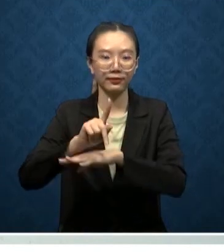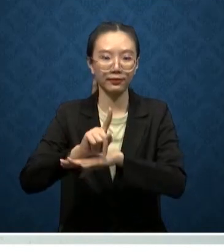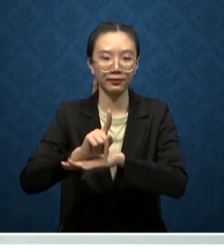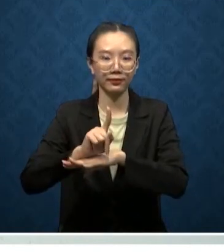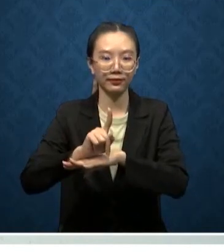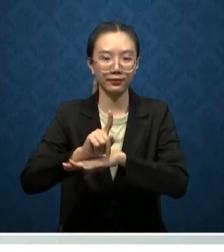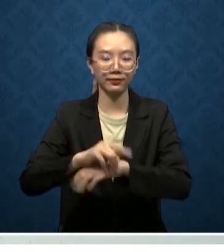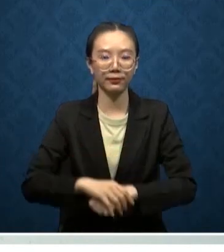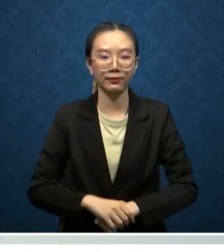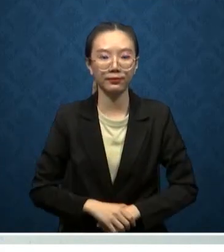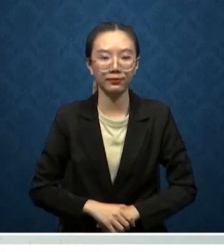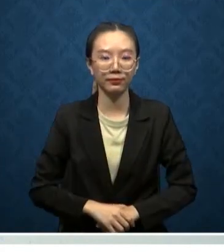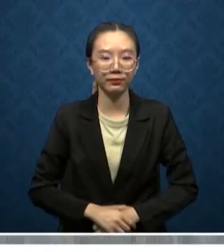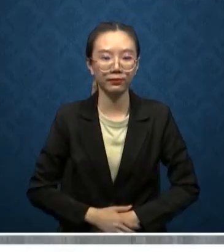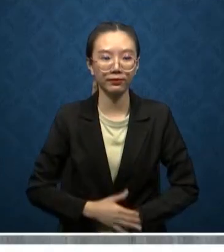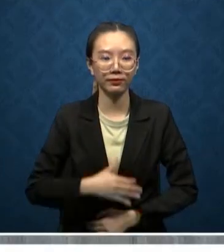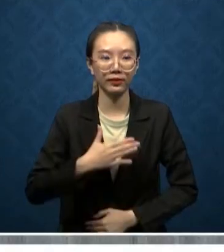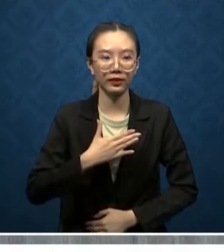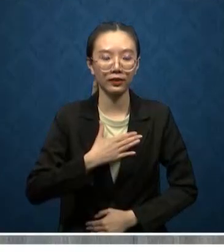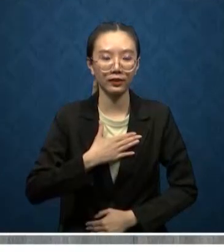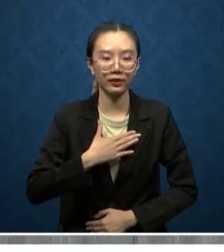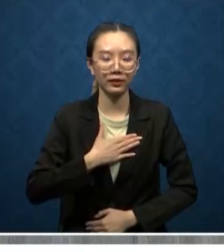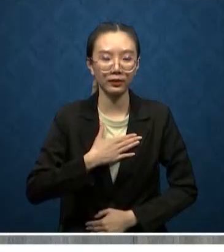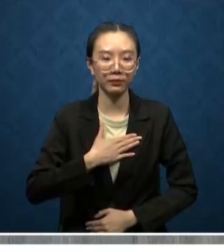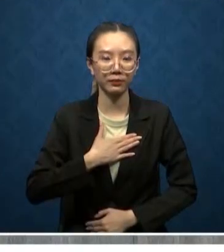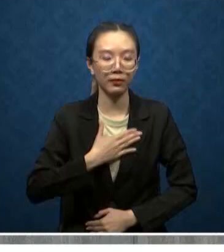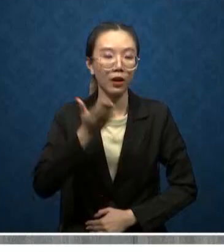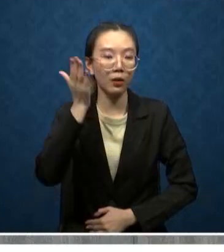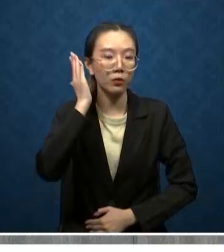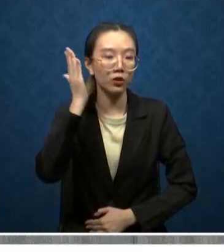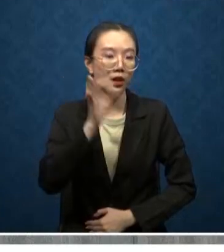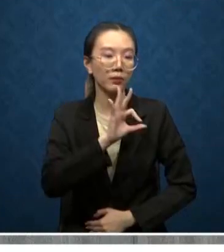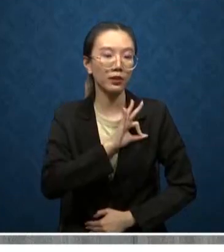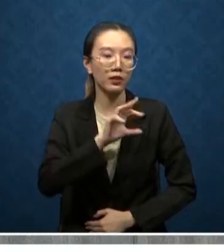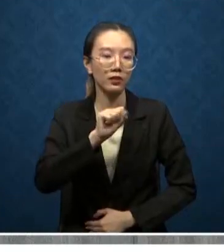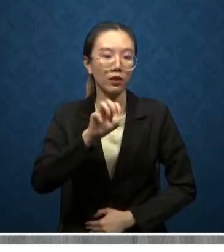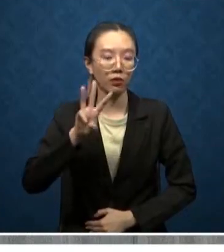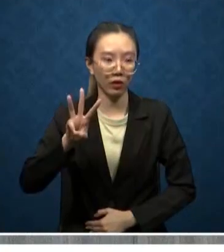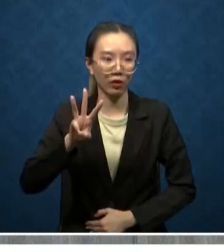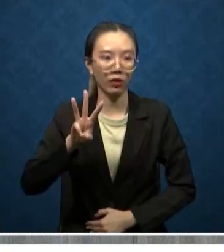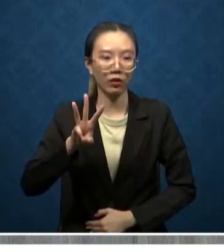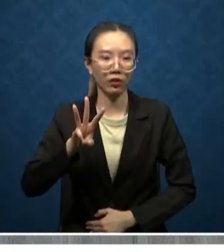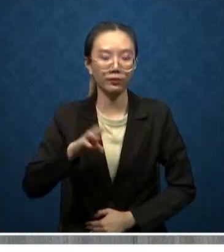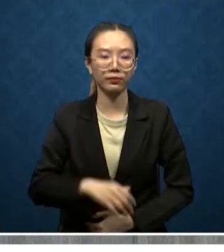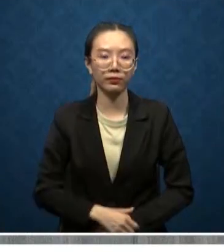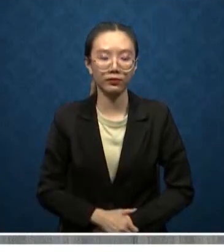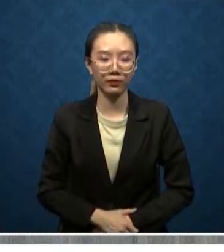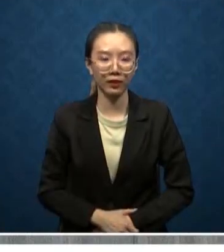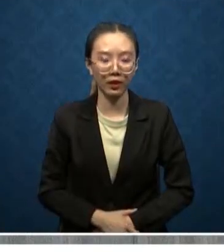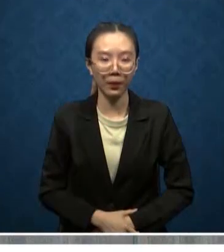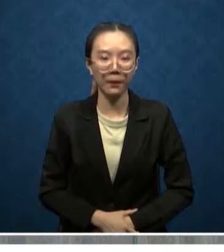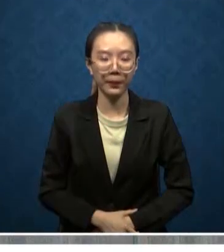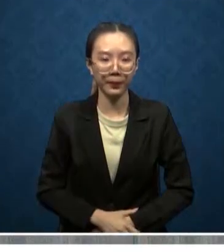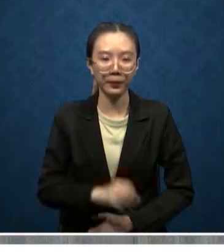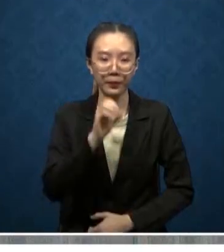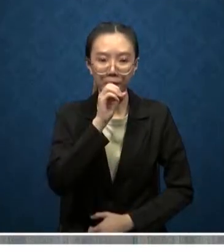เคารพกระผมนายวุฒิพันธ์วิชัยรัตน์สมาชิกวุฒิสภาขออนุญาตเรียนความเห็นข้อ